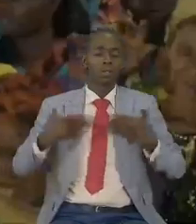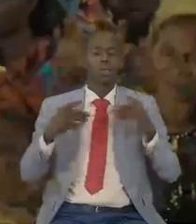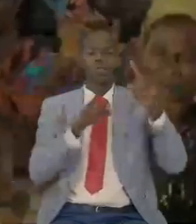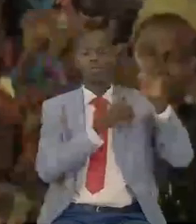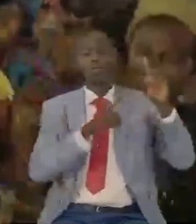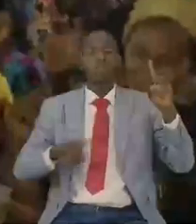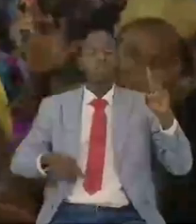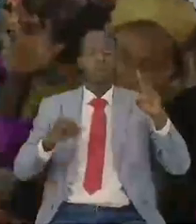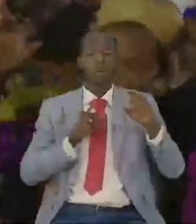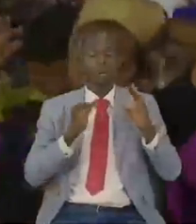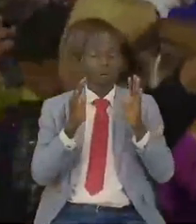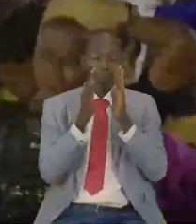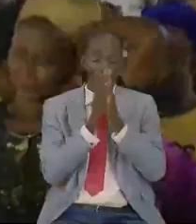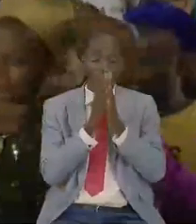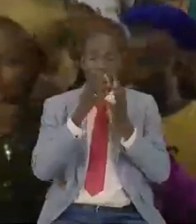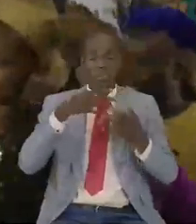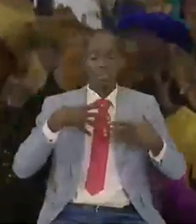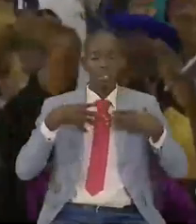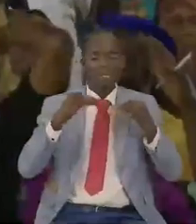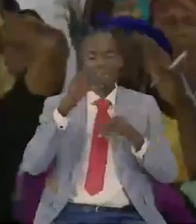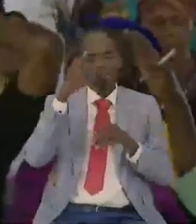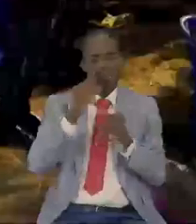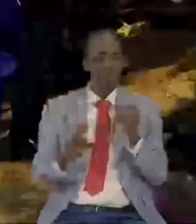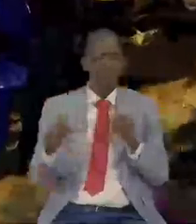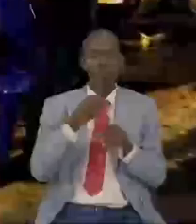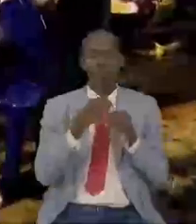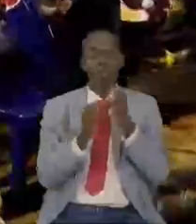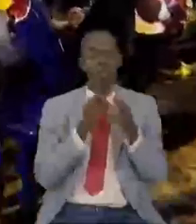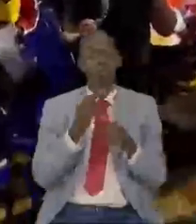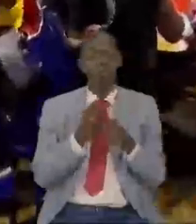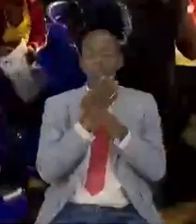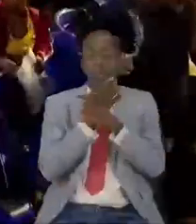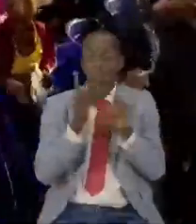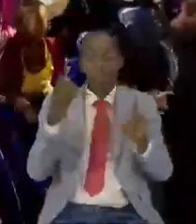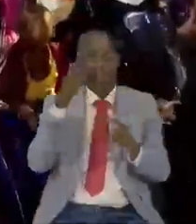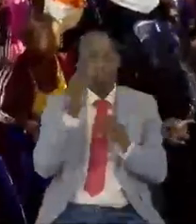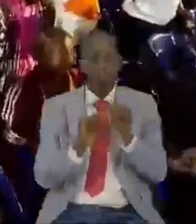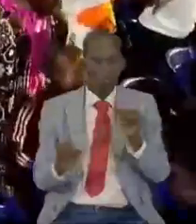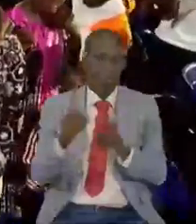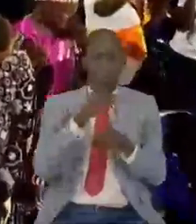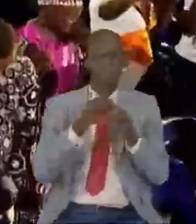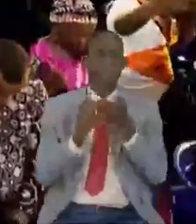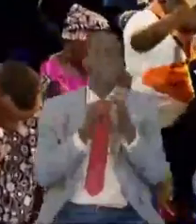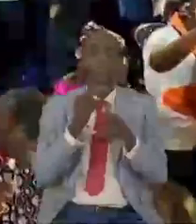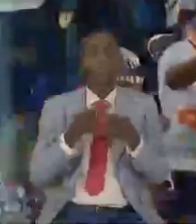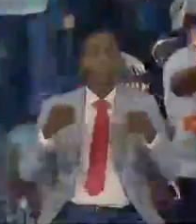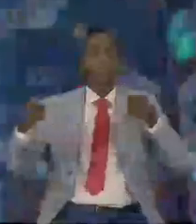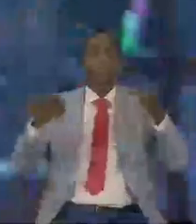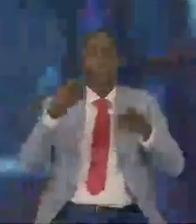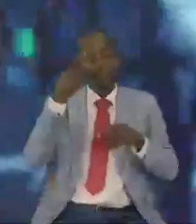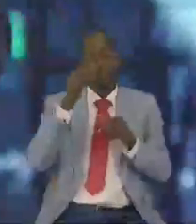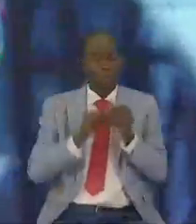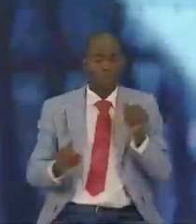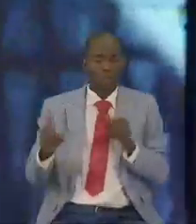prie, guérison pour tout le monde, délivrance pour tout le monde, domination pour tout le